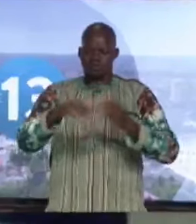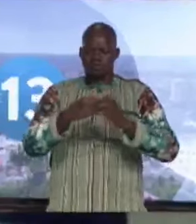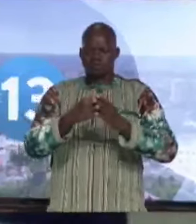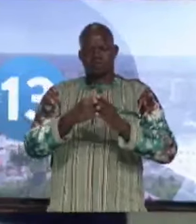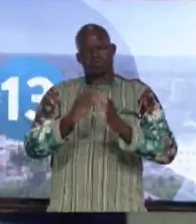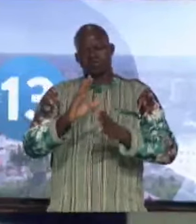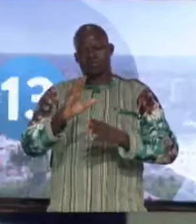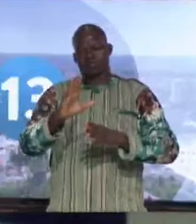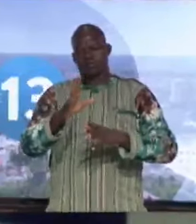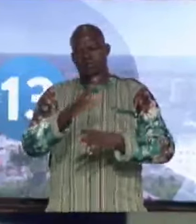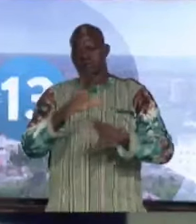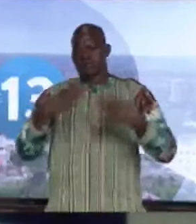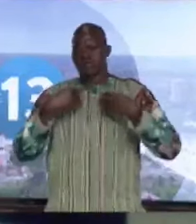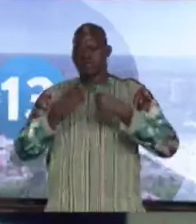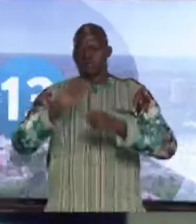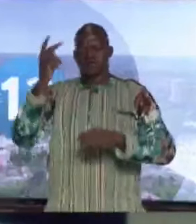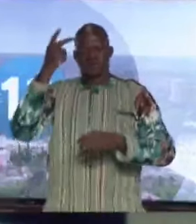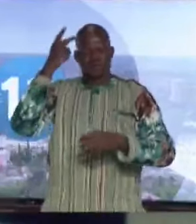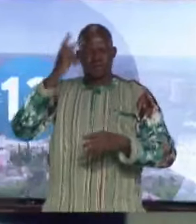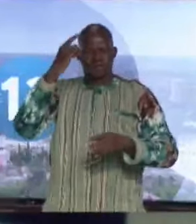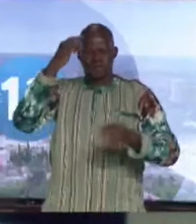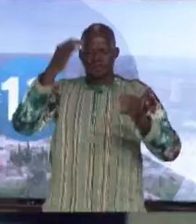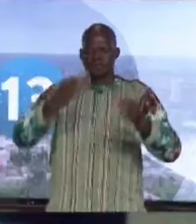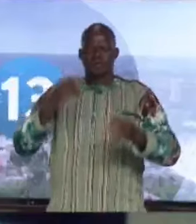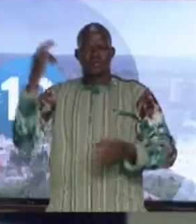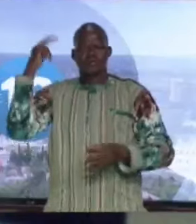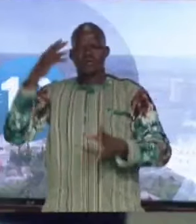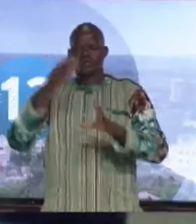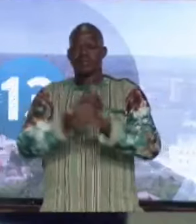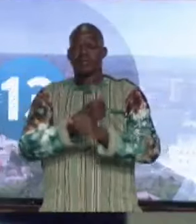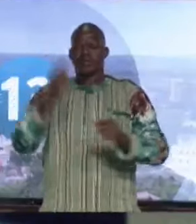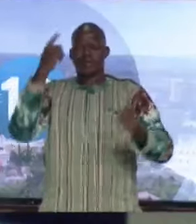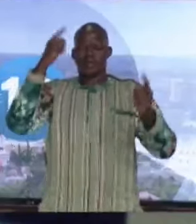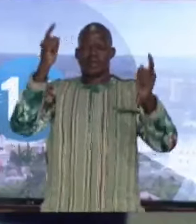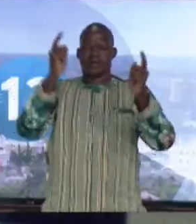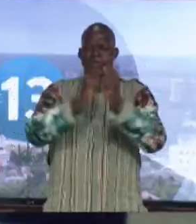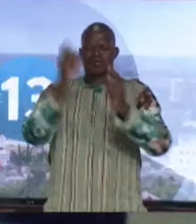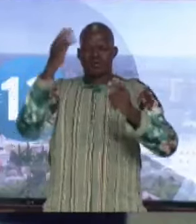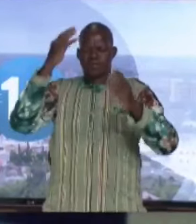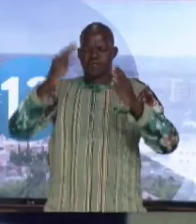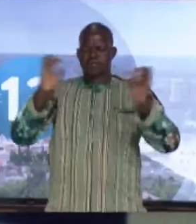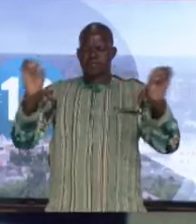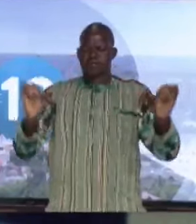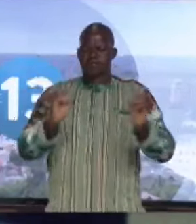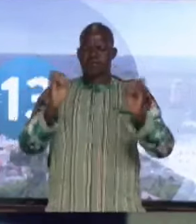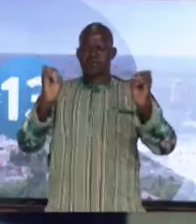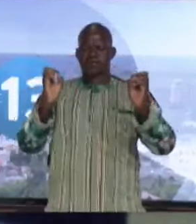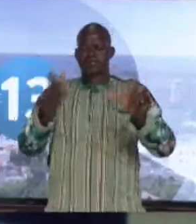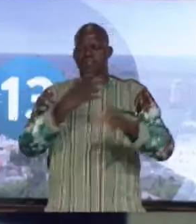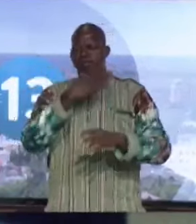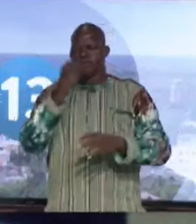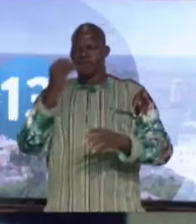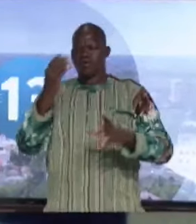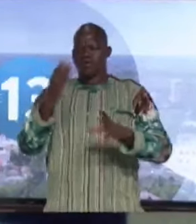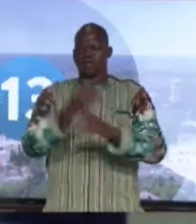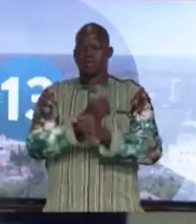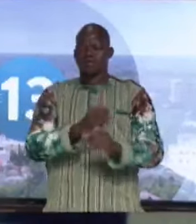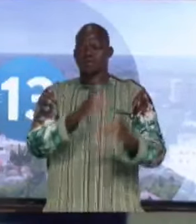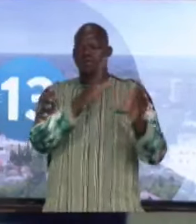au Burkina, une décision historique prise en Conseil des ministres ce mercredi pour une meilleure prise en charge